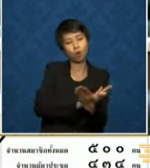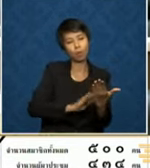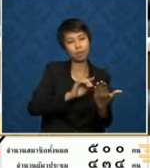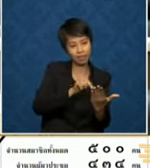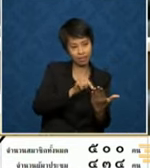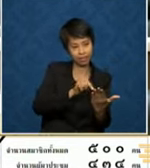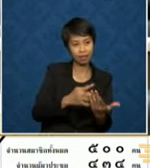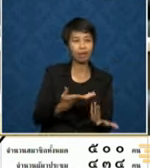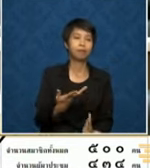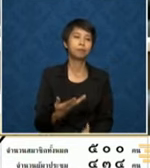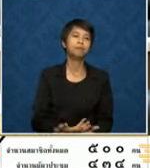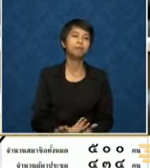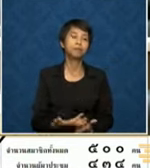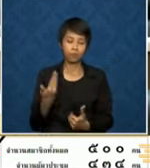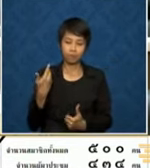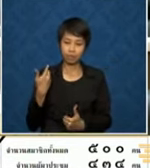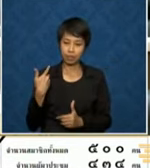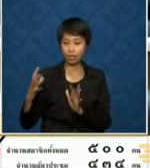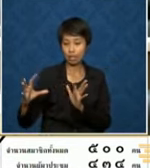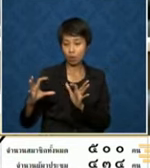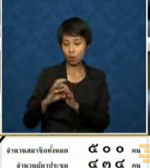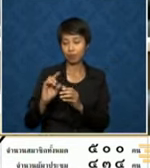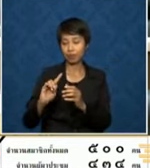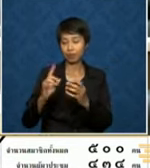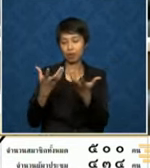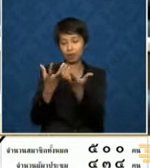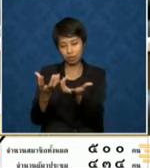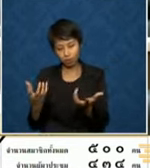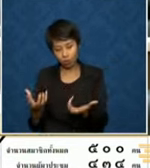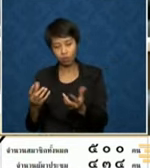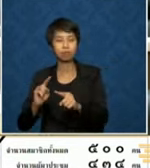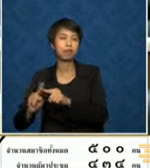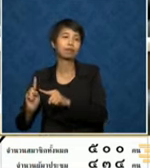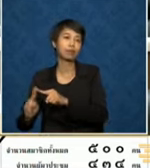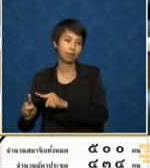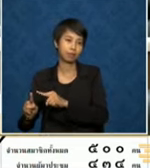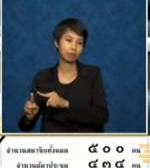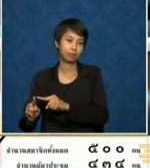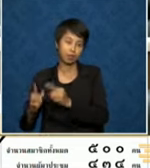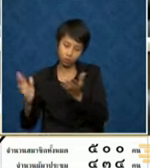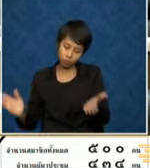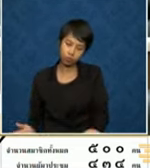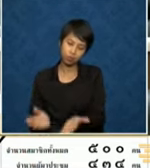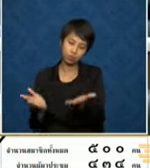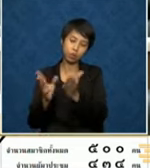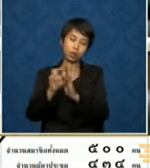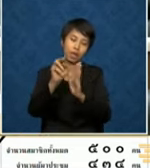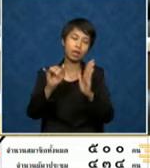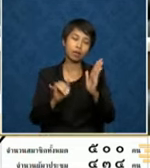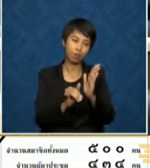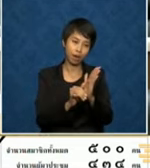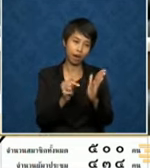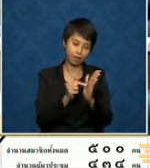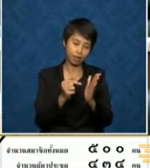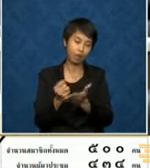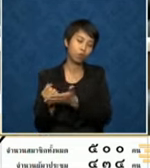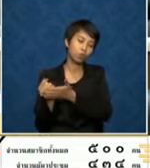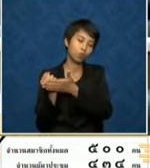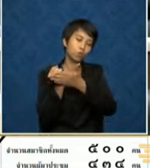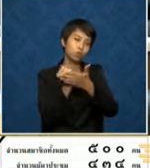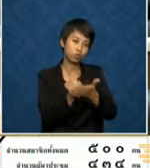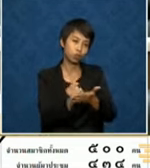านการใช้จ่ายและจะใช้เครื่องมือทางการเงินอื่นในการสนับสนุนนโยบายเพื่อลดภา